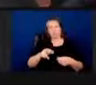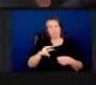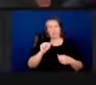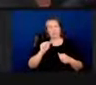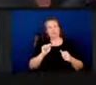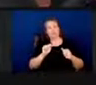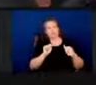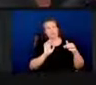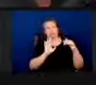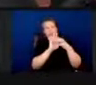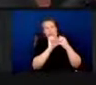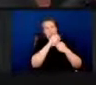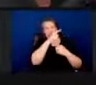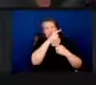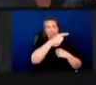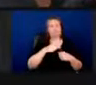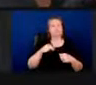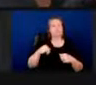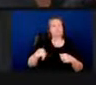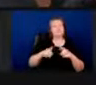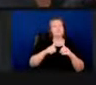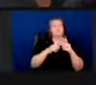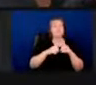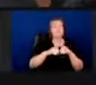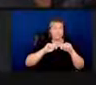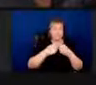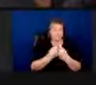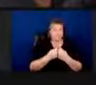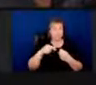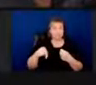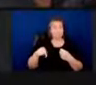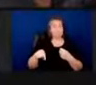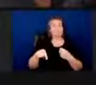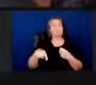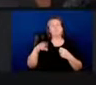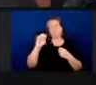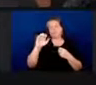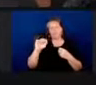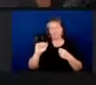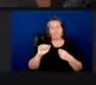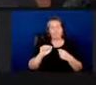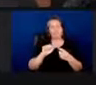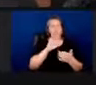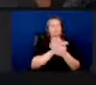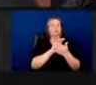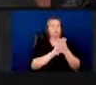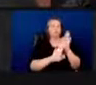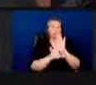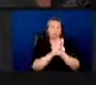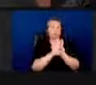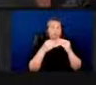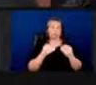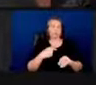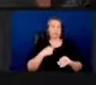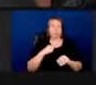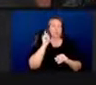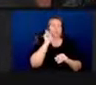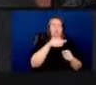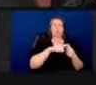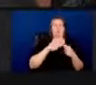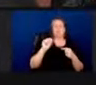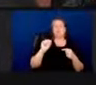نحن لدينا فريق من المقاطعة ويعمل هذا الفريق معنا